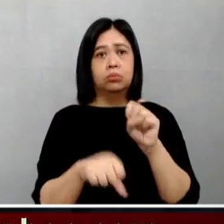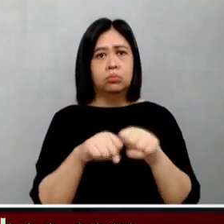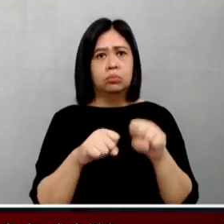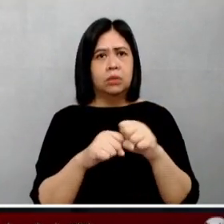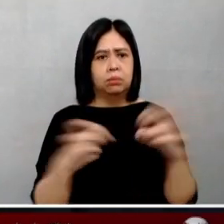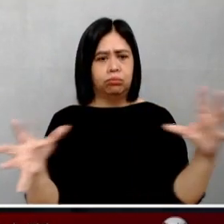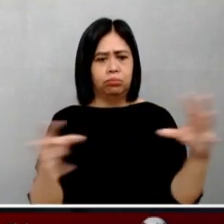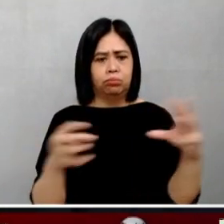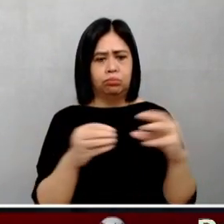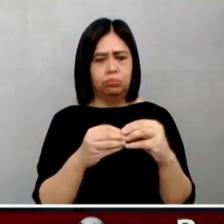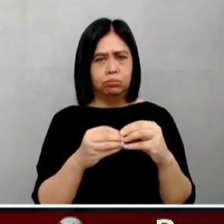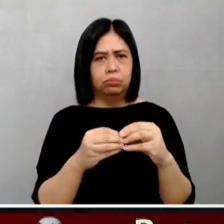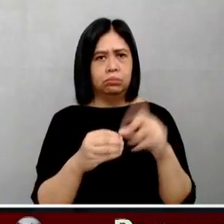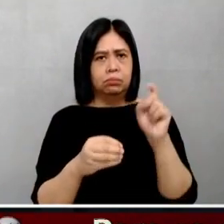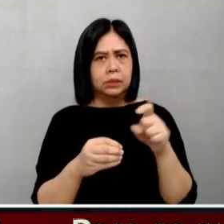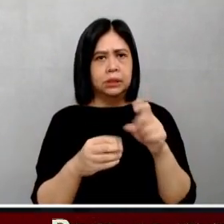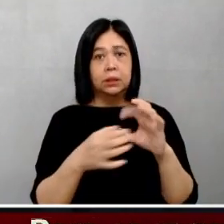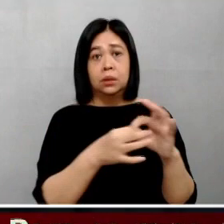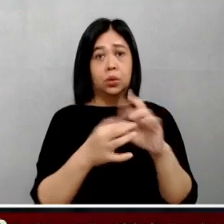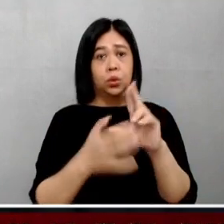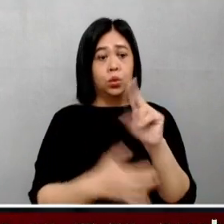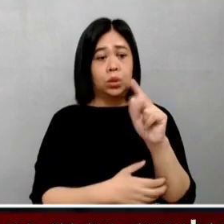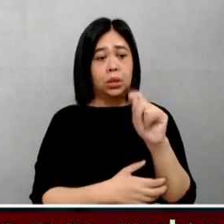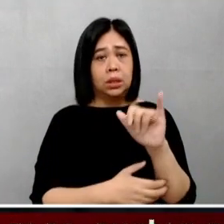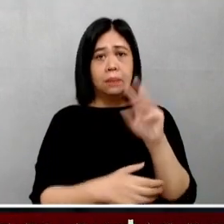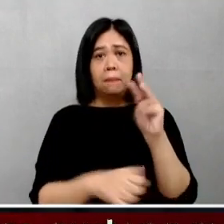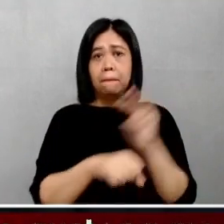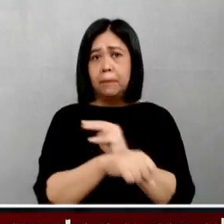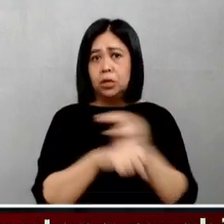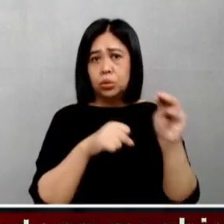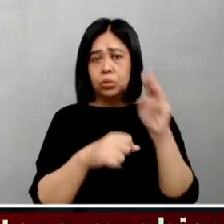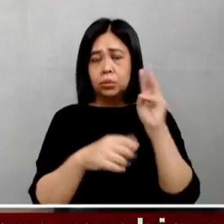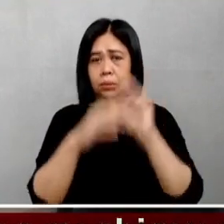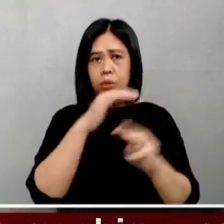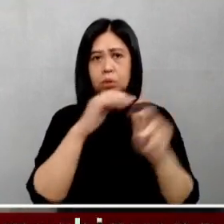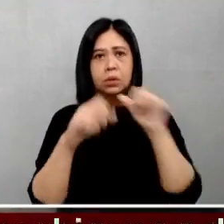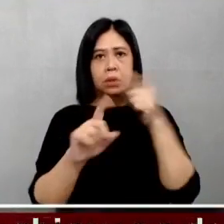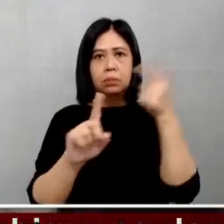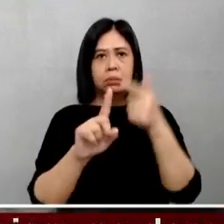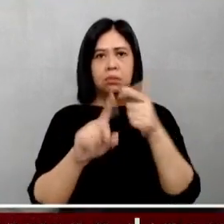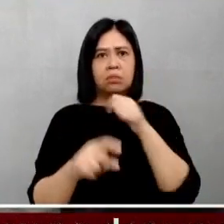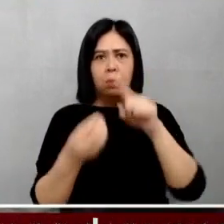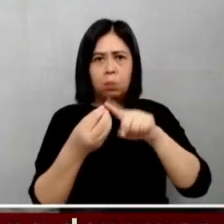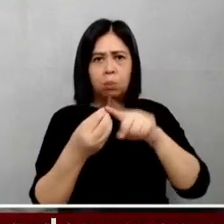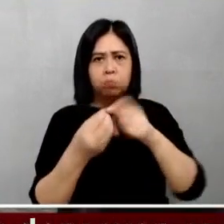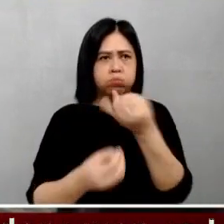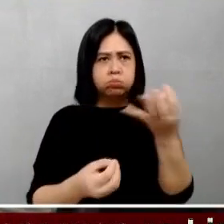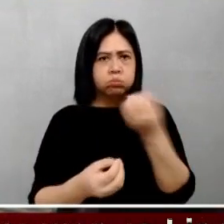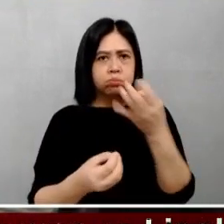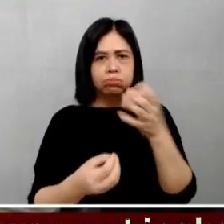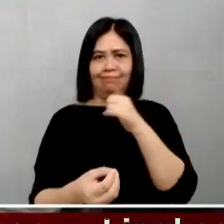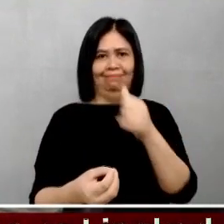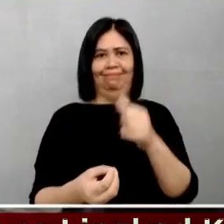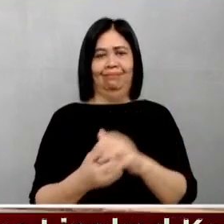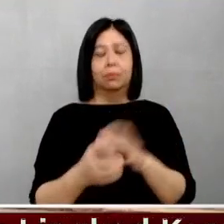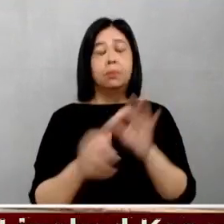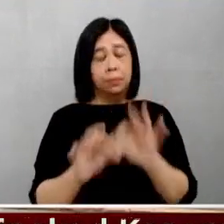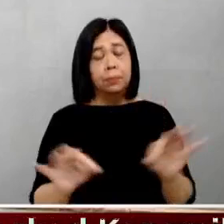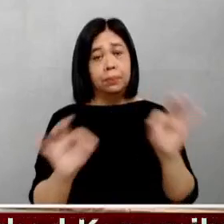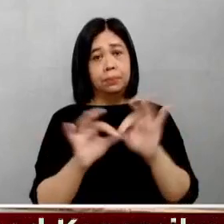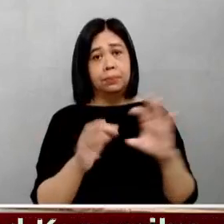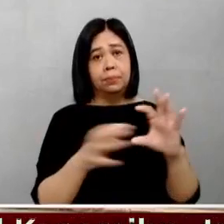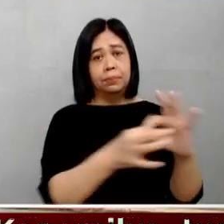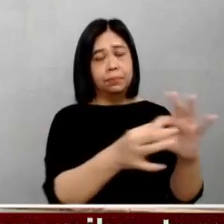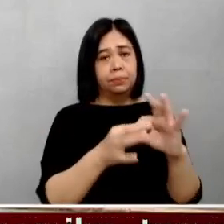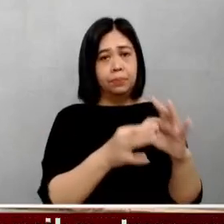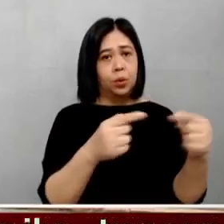because kailangan ng unity, a unity of mission and objective, hindi unity of numbers. Mahalaga rin anya ang magkaisa ang oposisyon bago